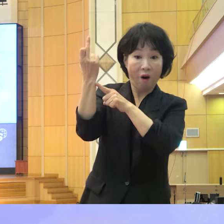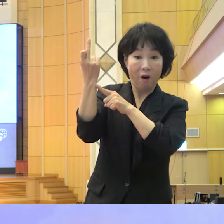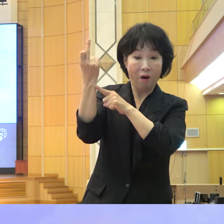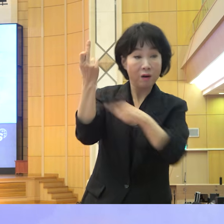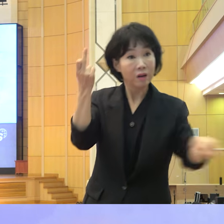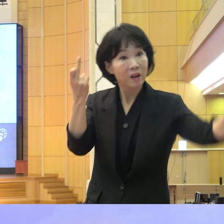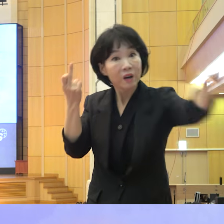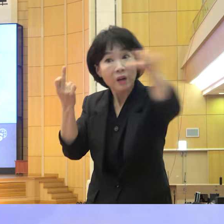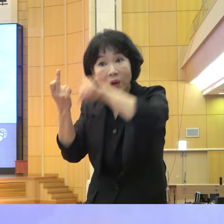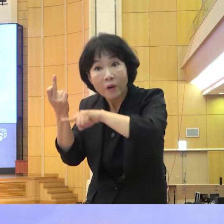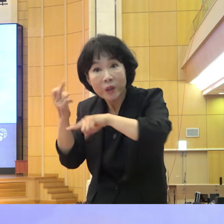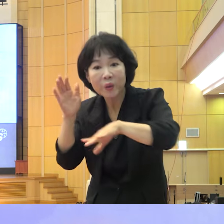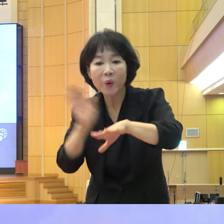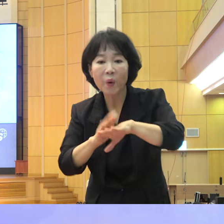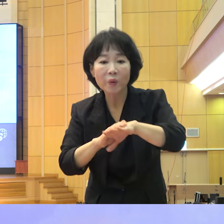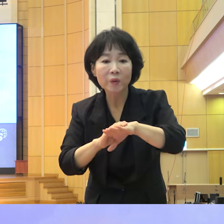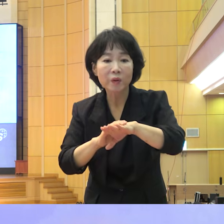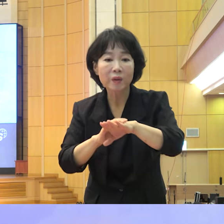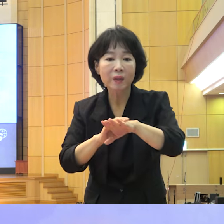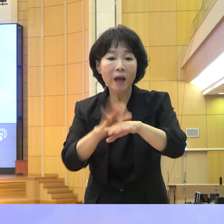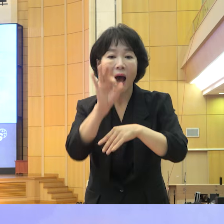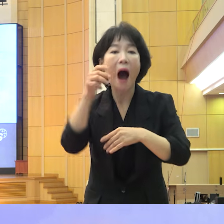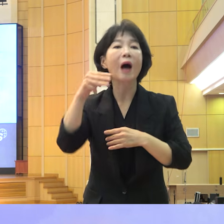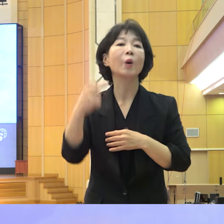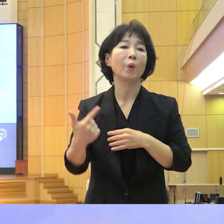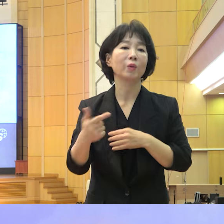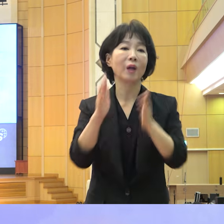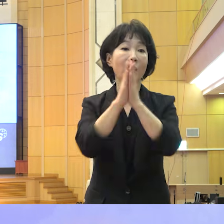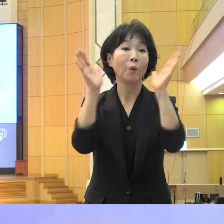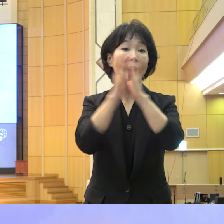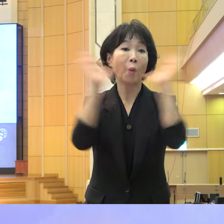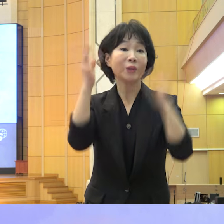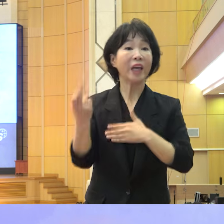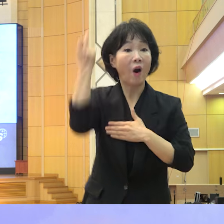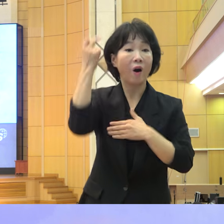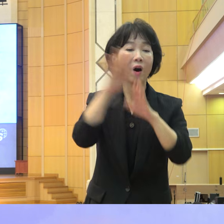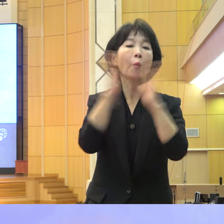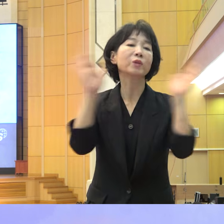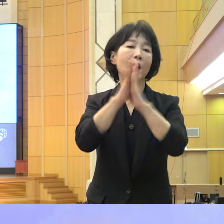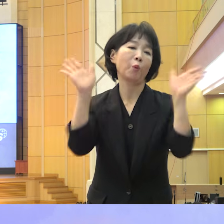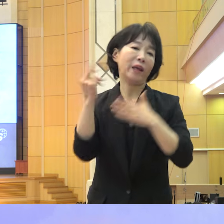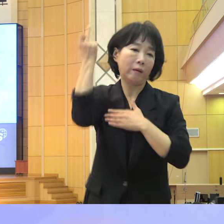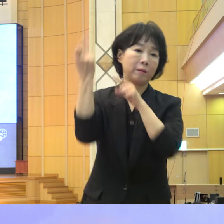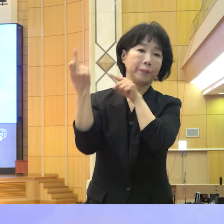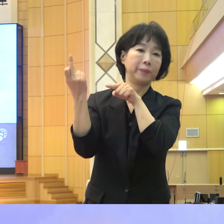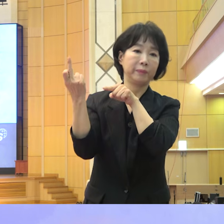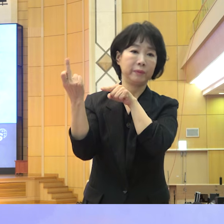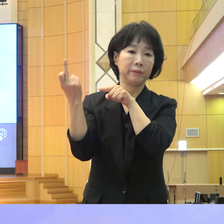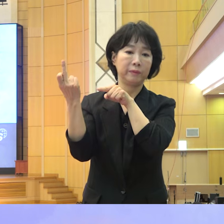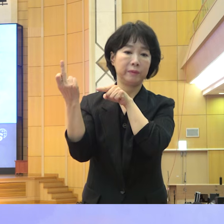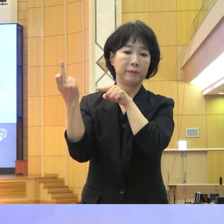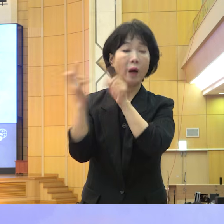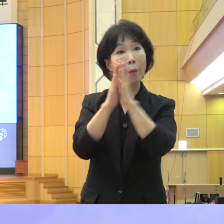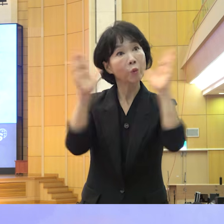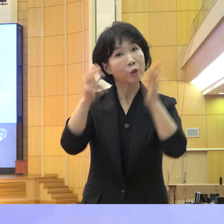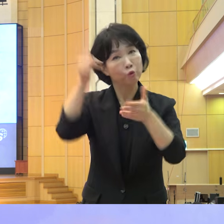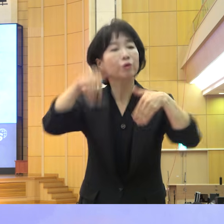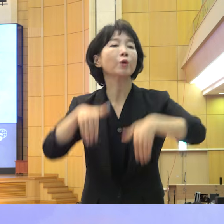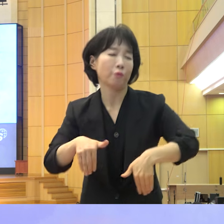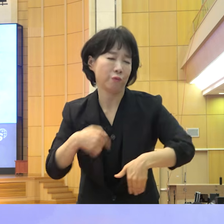그들의 손에서, 아론이란 말은 모세의 형님인데 모세는